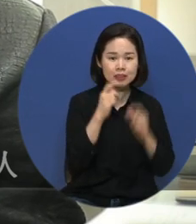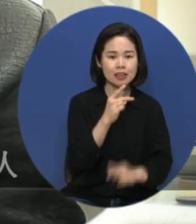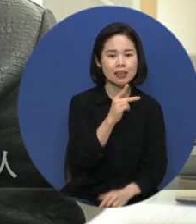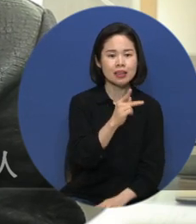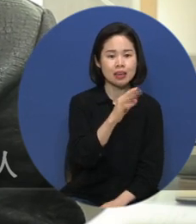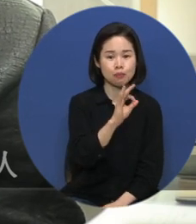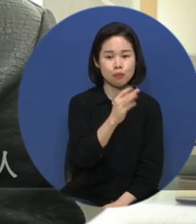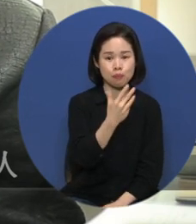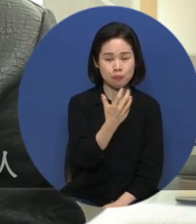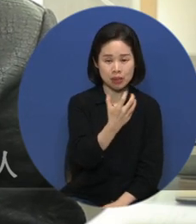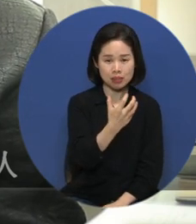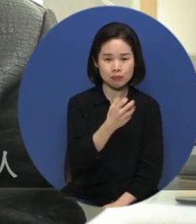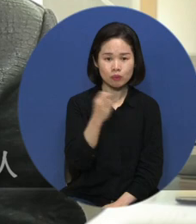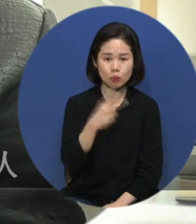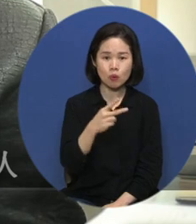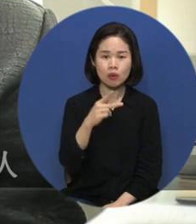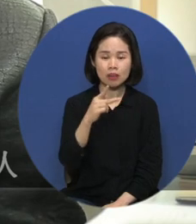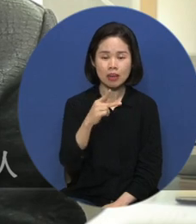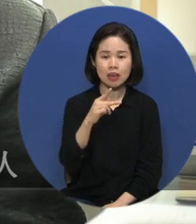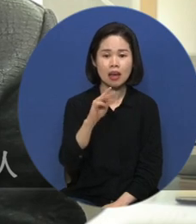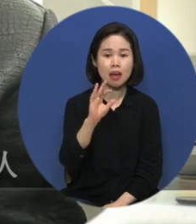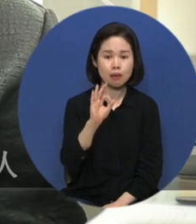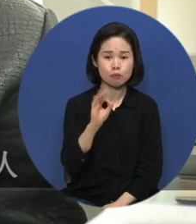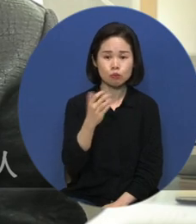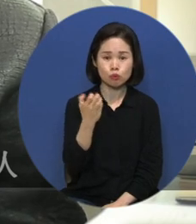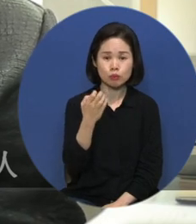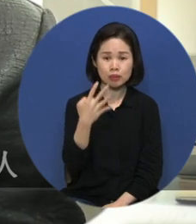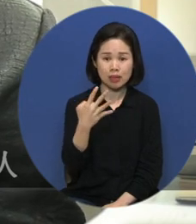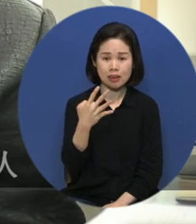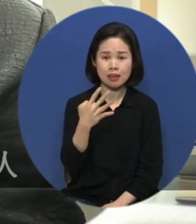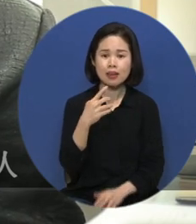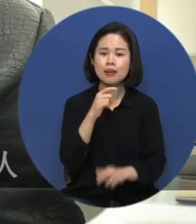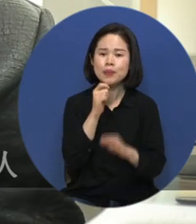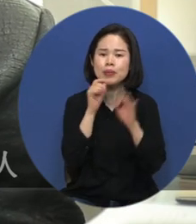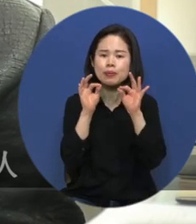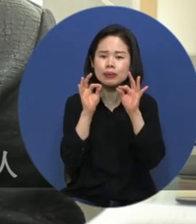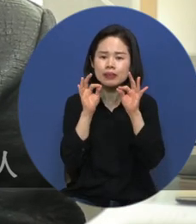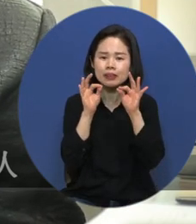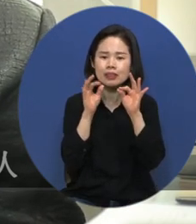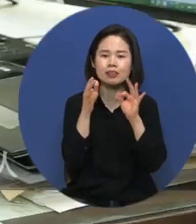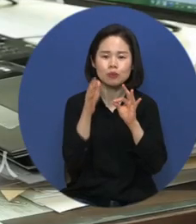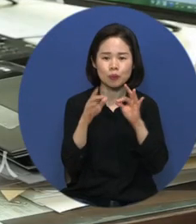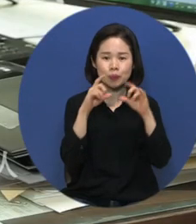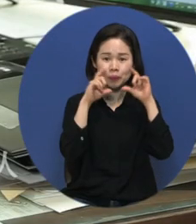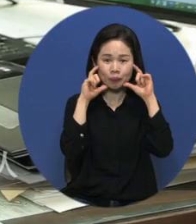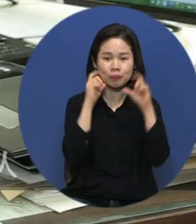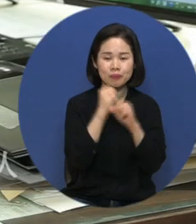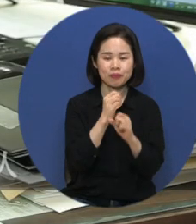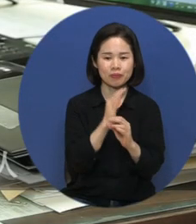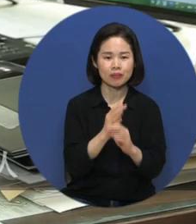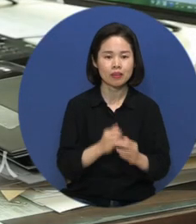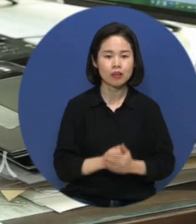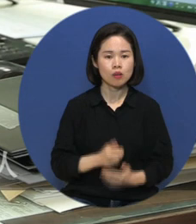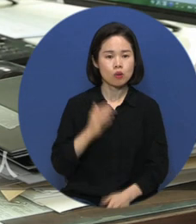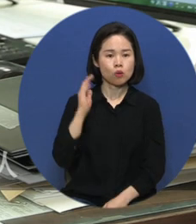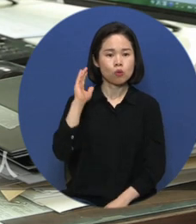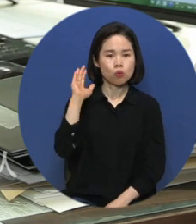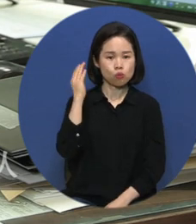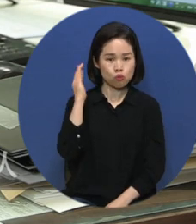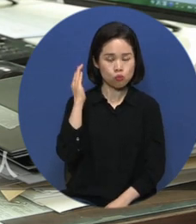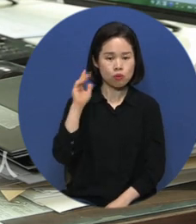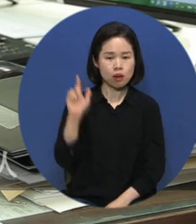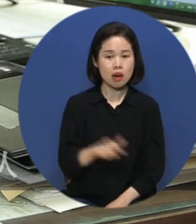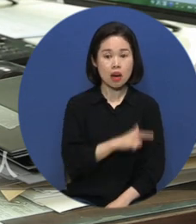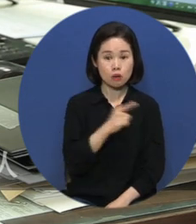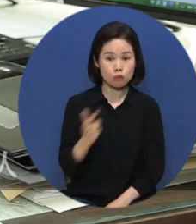KF80이죠. 그리고 KF94 미세먼지 마스크 이 두 종류를 생산하고 있습니다. 그럼 요즘 하루에 만들어지고